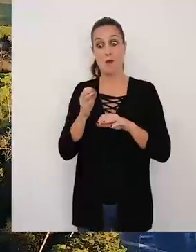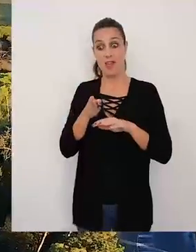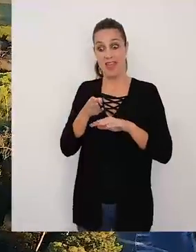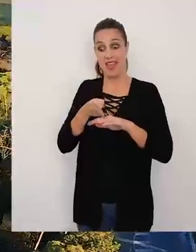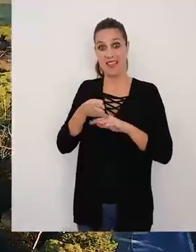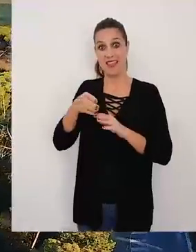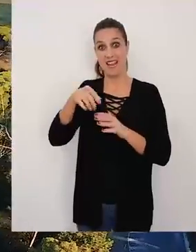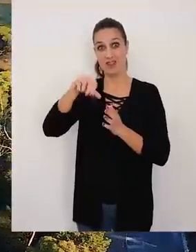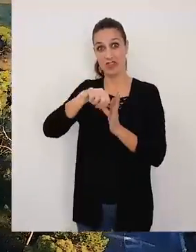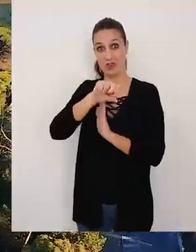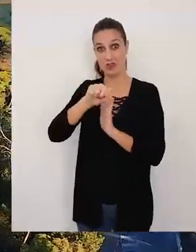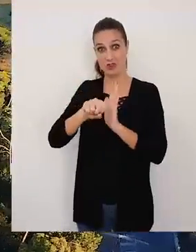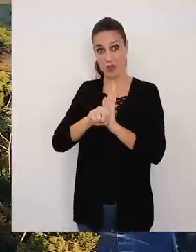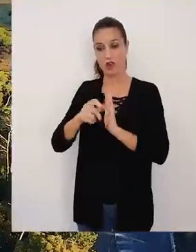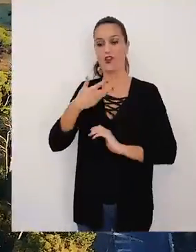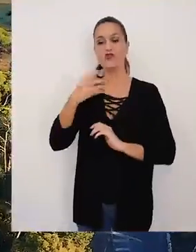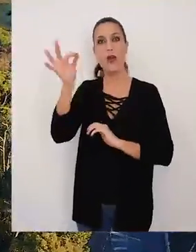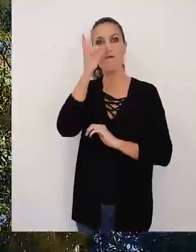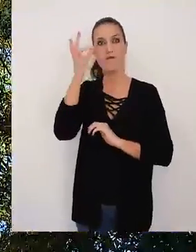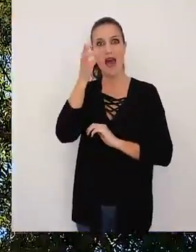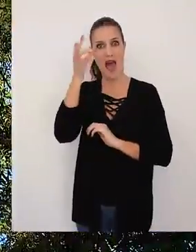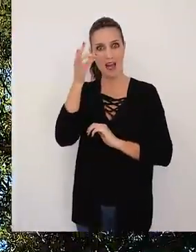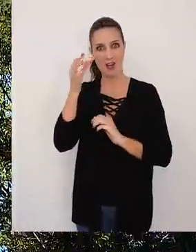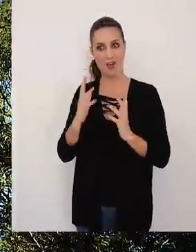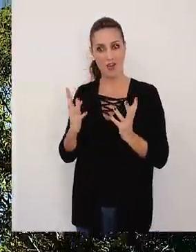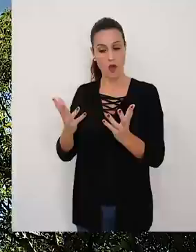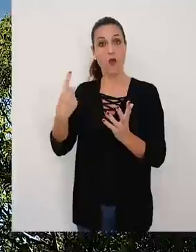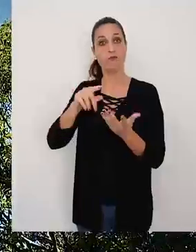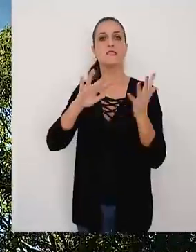borgo storico, oggi proprietà comunale.